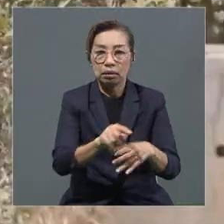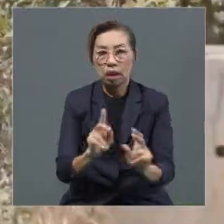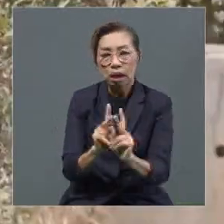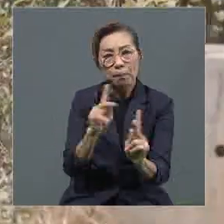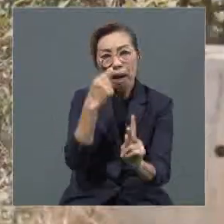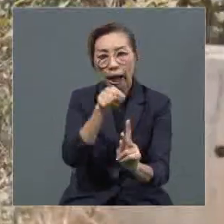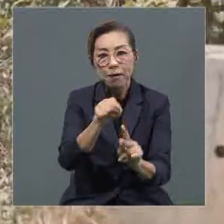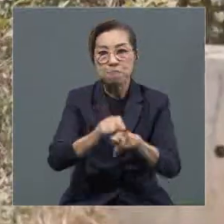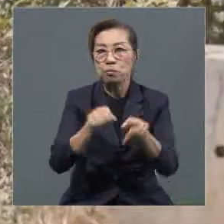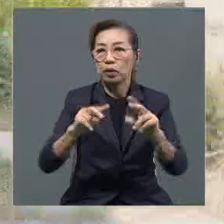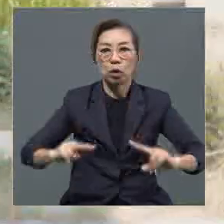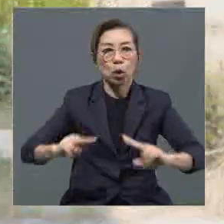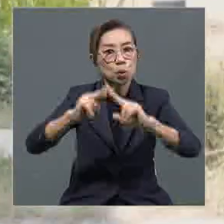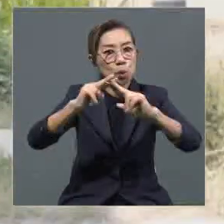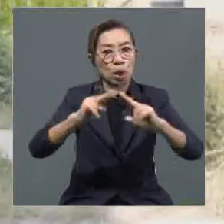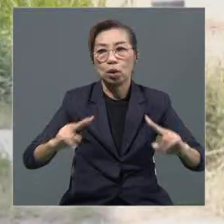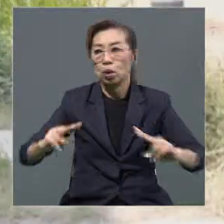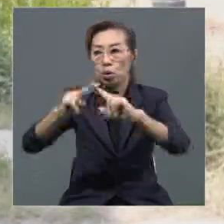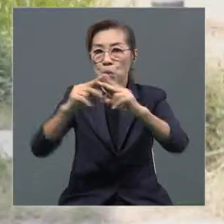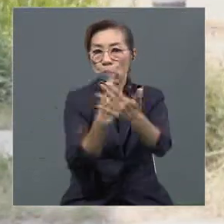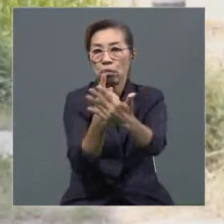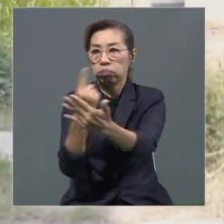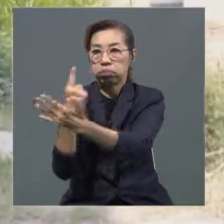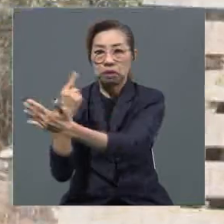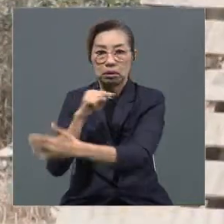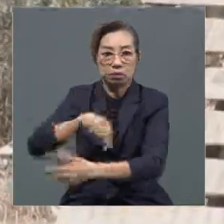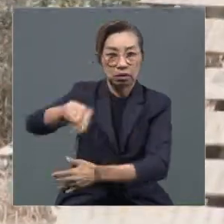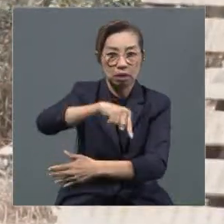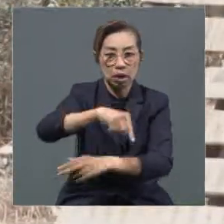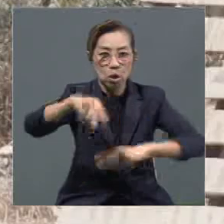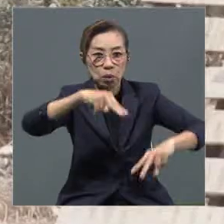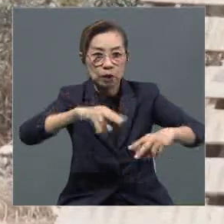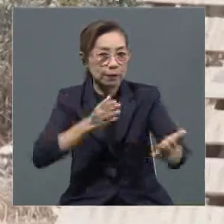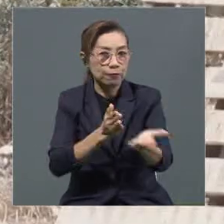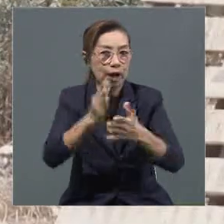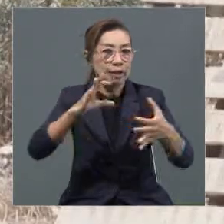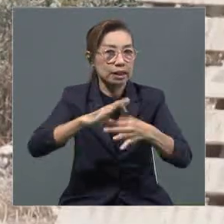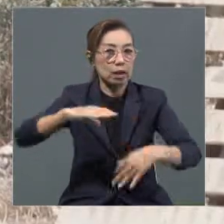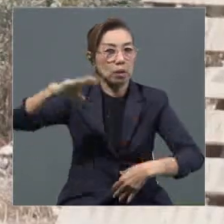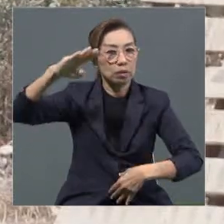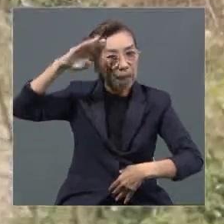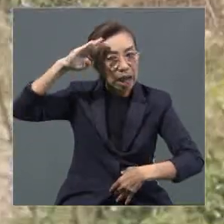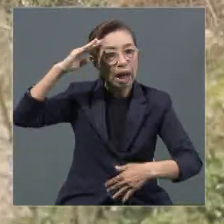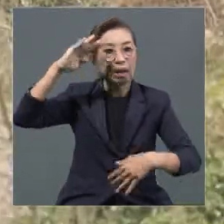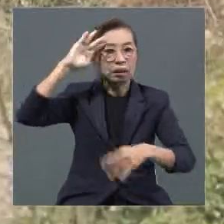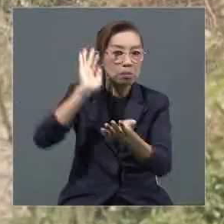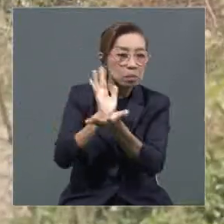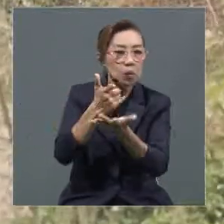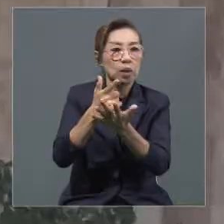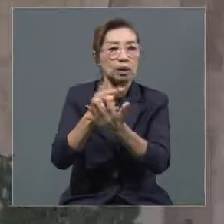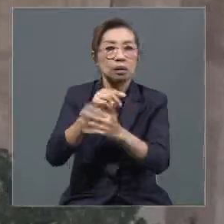ยผู้บริหารระดับสูงของกระทรวงต่างๆโดยเฉพาะเกี่ยวกับเรื่องของความมั่นคงแล้วก็ต่างประเทศย้ำจุดยืนไทยจะดำเนิน